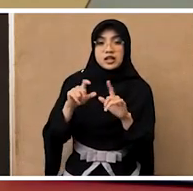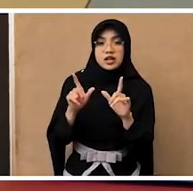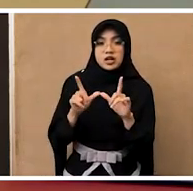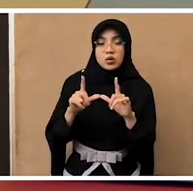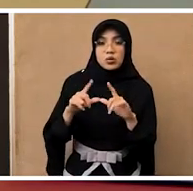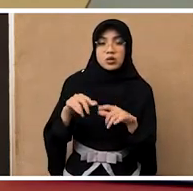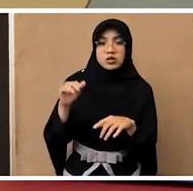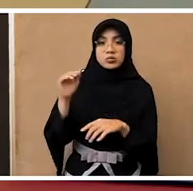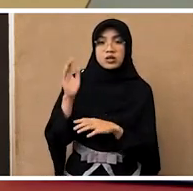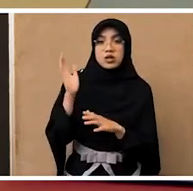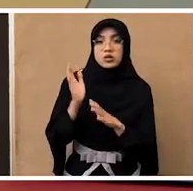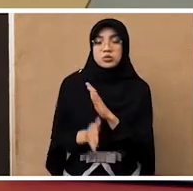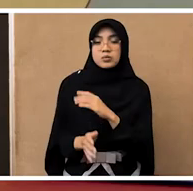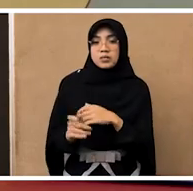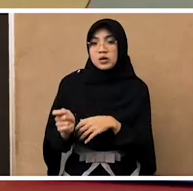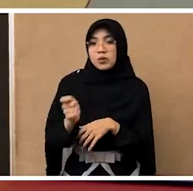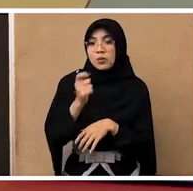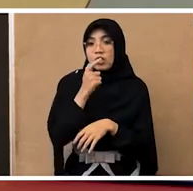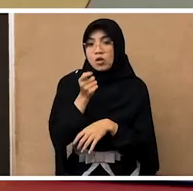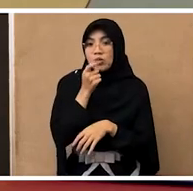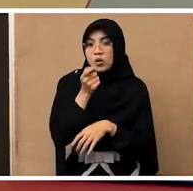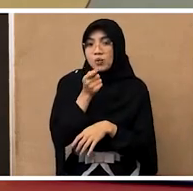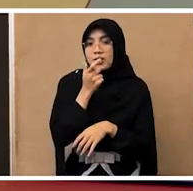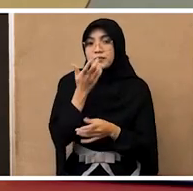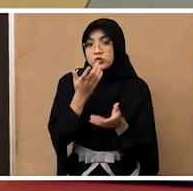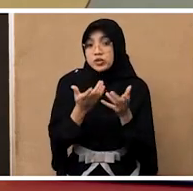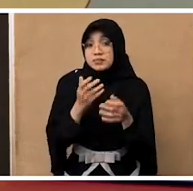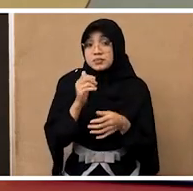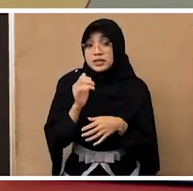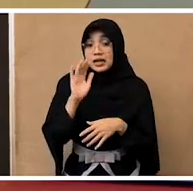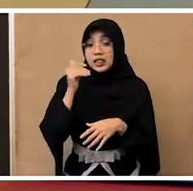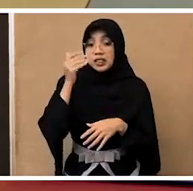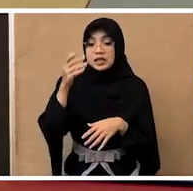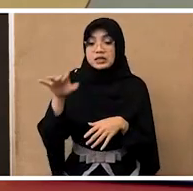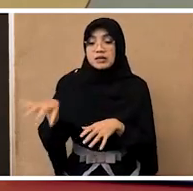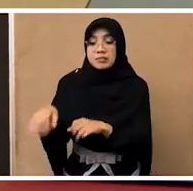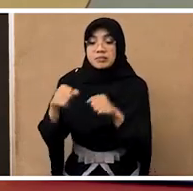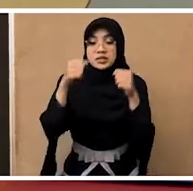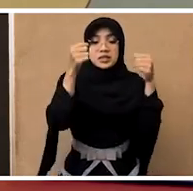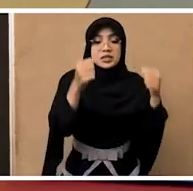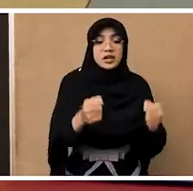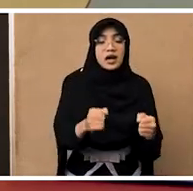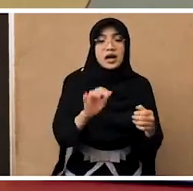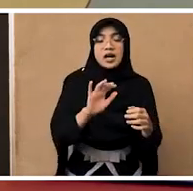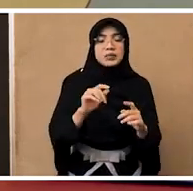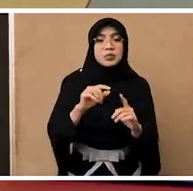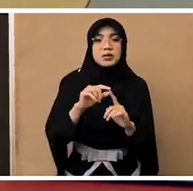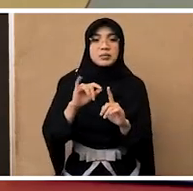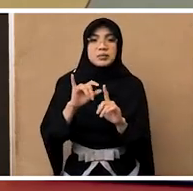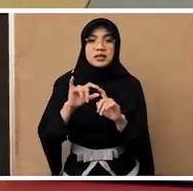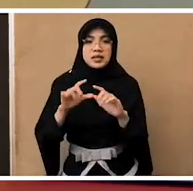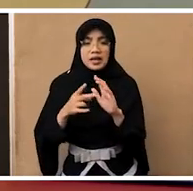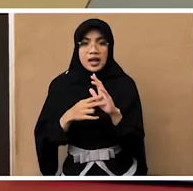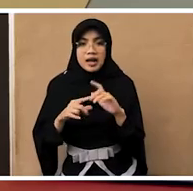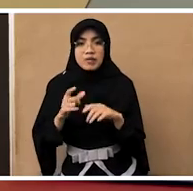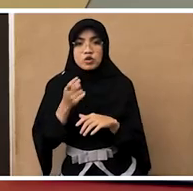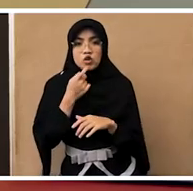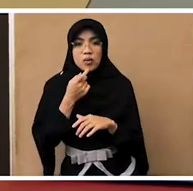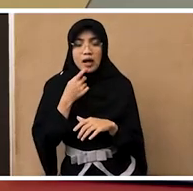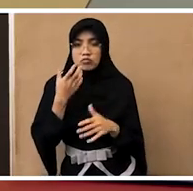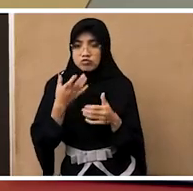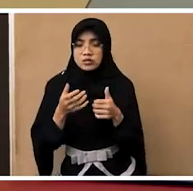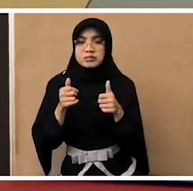misalnya bersentuhan dengan obat ya kan tentu saja nanti tidak dipenjara tapi apa pidana percobaan Misalnya ini memungkinkan itu